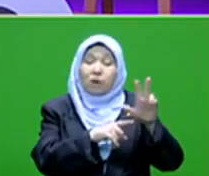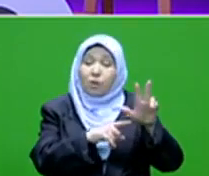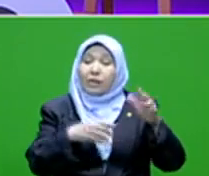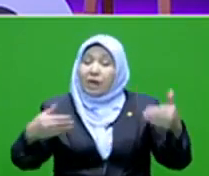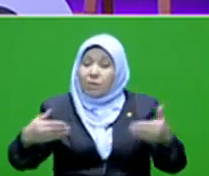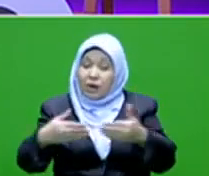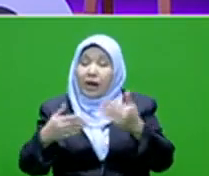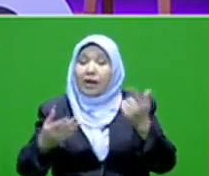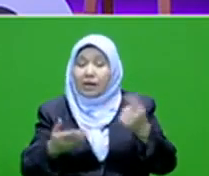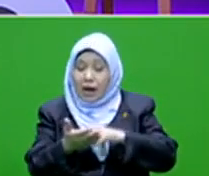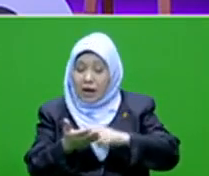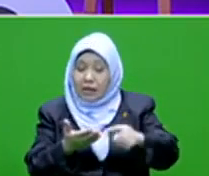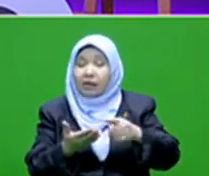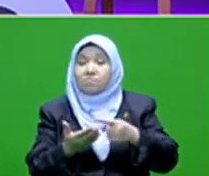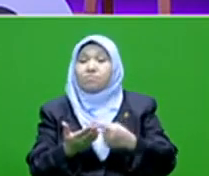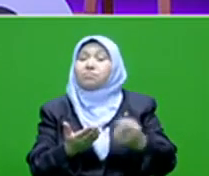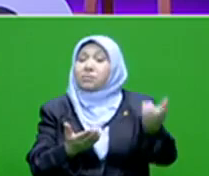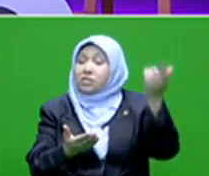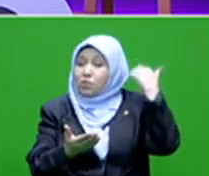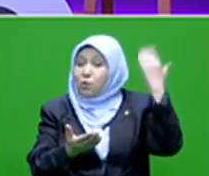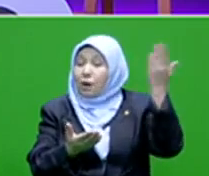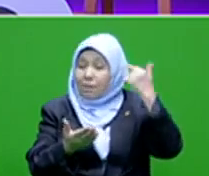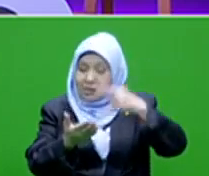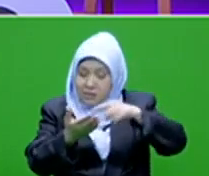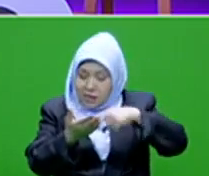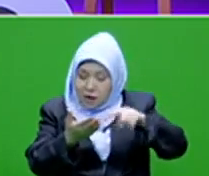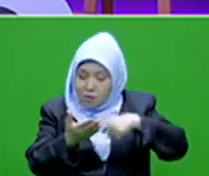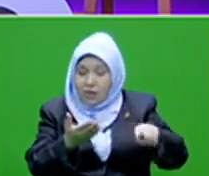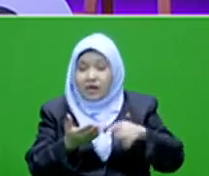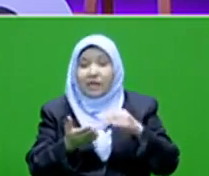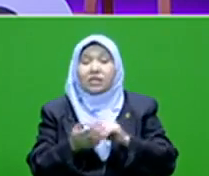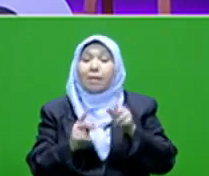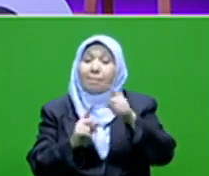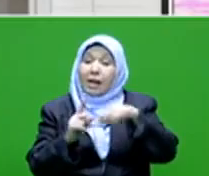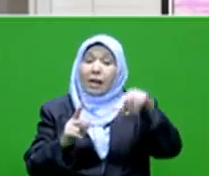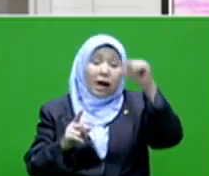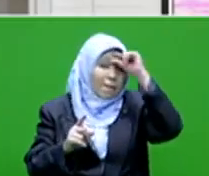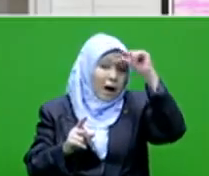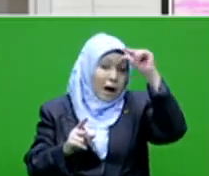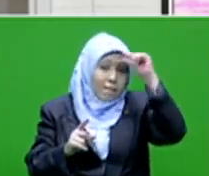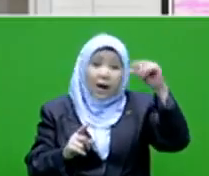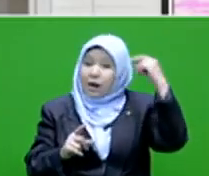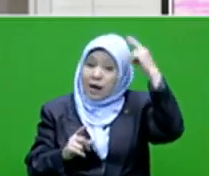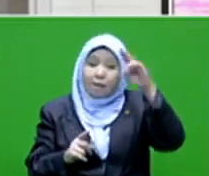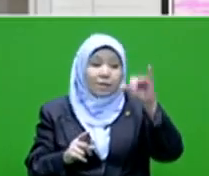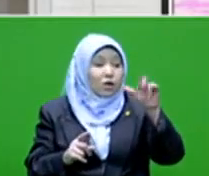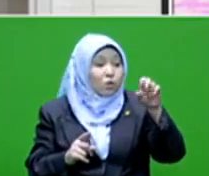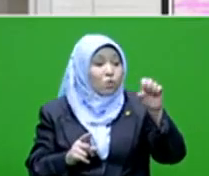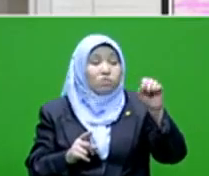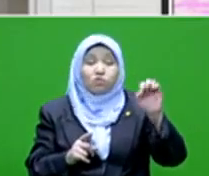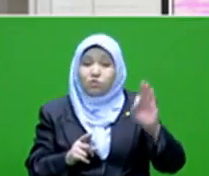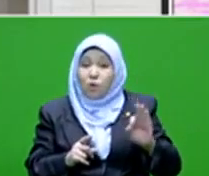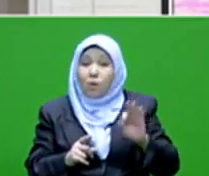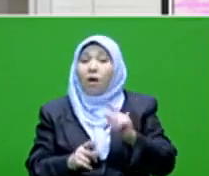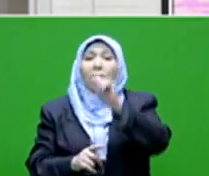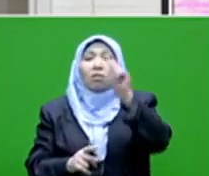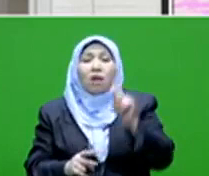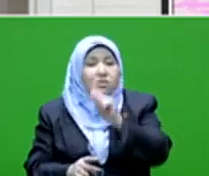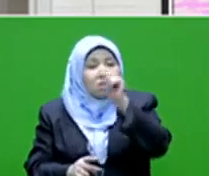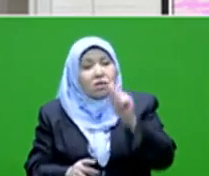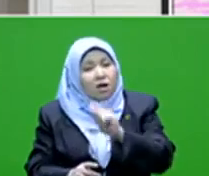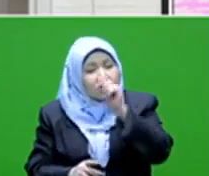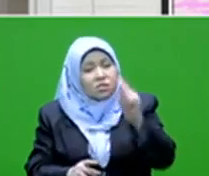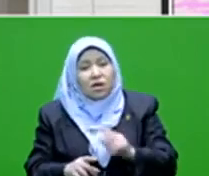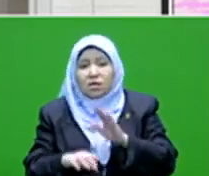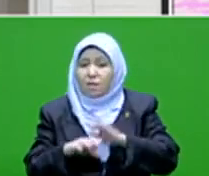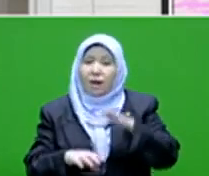ulang kaji kita minggu lepas, iaitu bila abang-abang Nabi Yusuf ya bertanya kepada